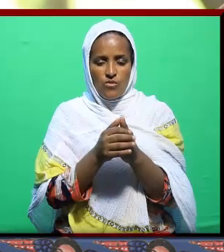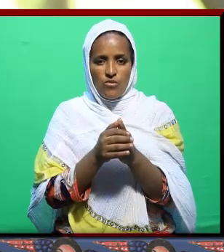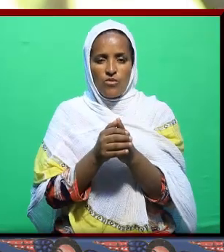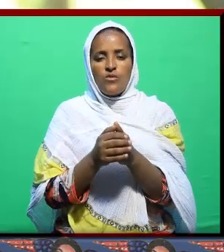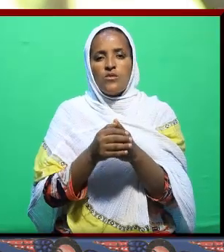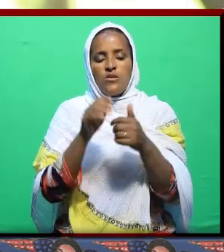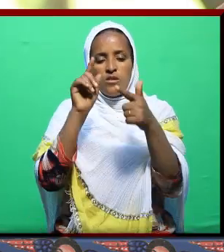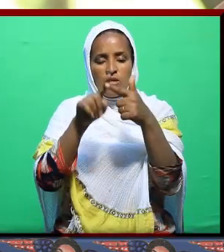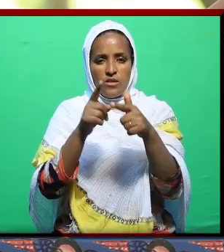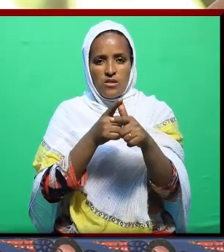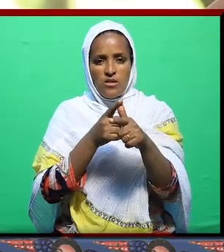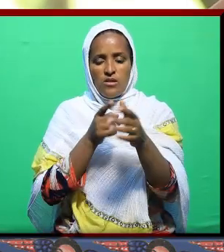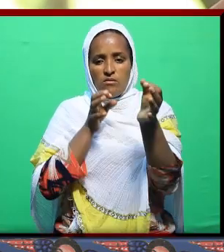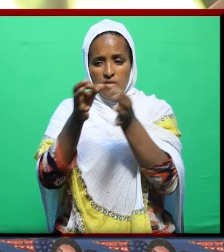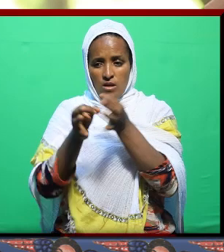ሁኔታ። እንግዲህ